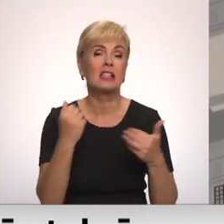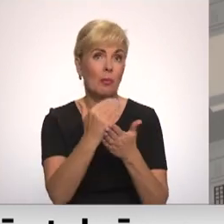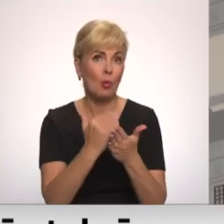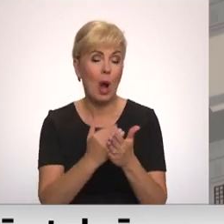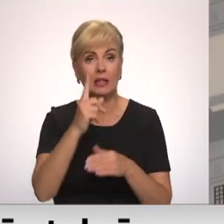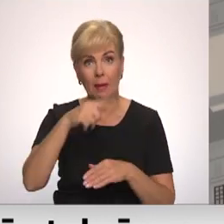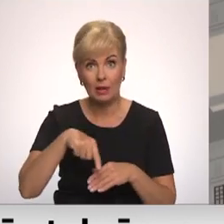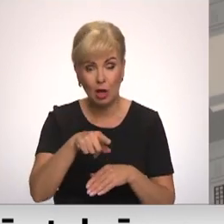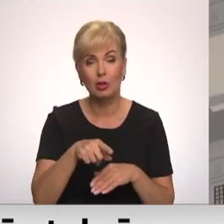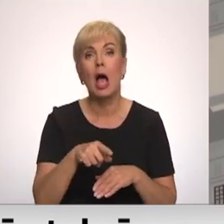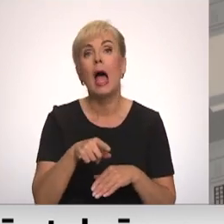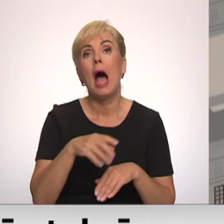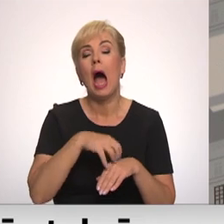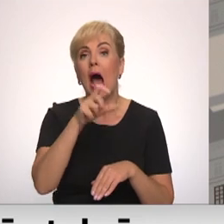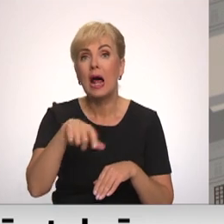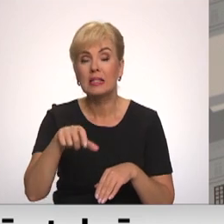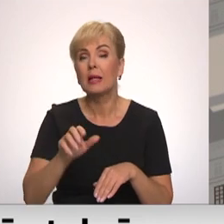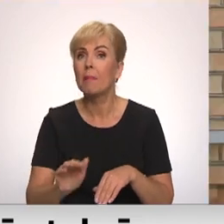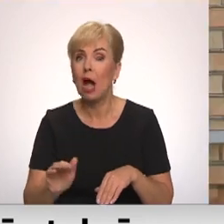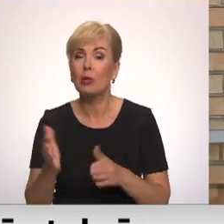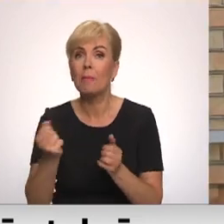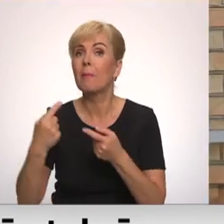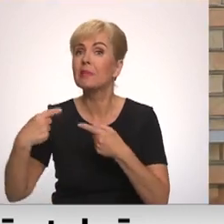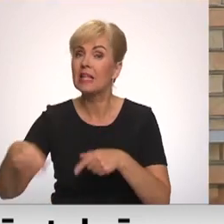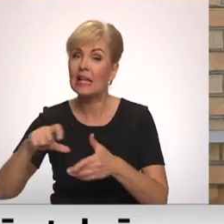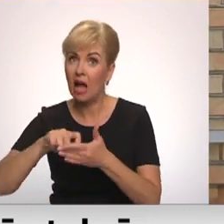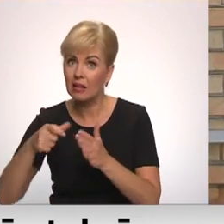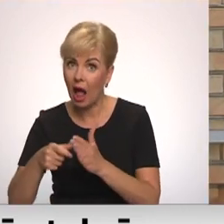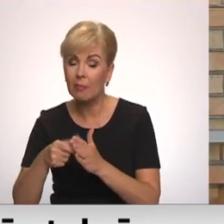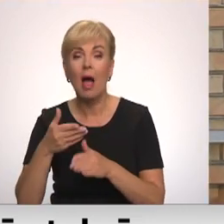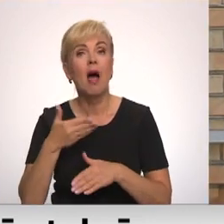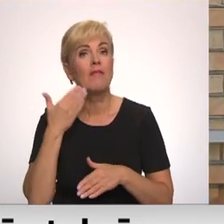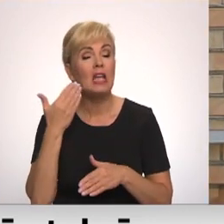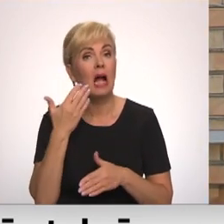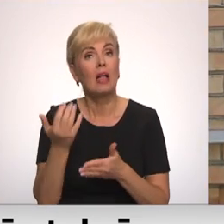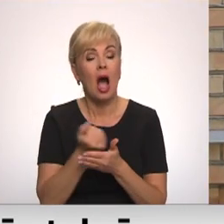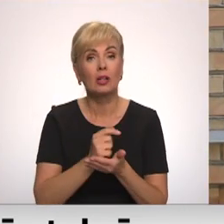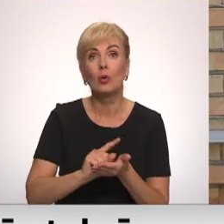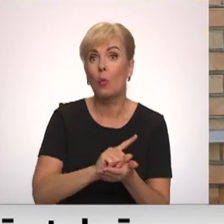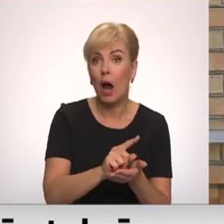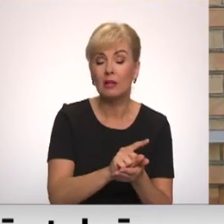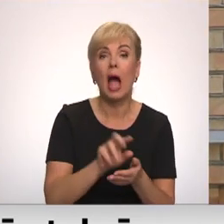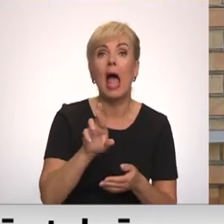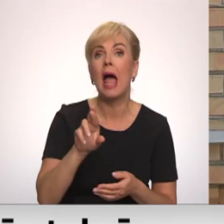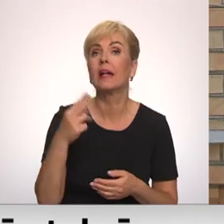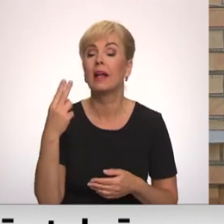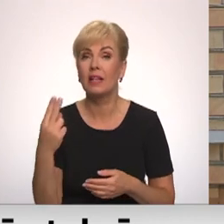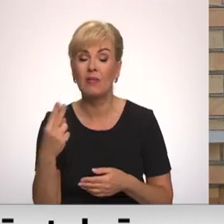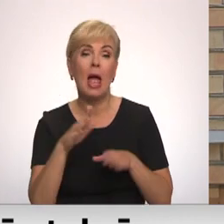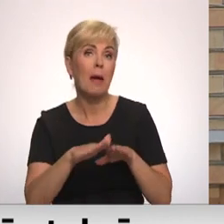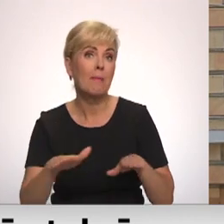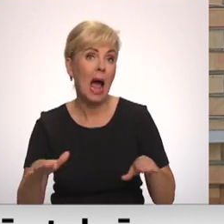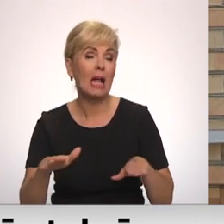Poliklīnikas mediķi mazos pacientus turpmāk pieņems citā ēkā, kuru būs viegli atrast pēc norādēm R2. Bērnu slimnīca šobrīd ir